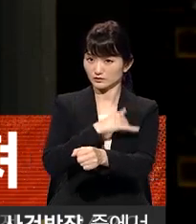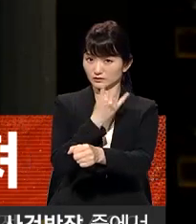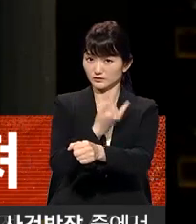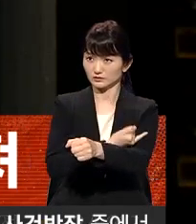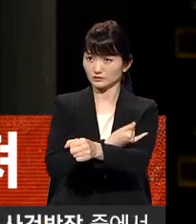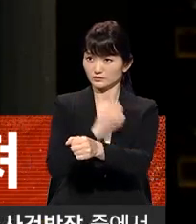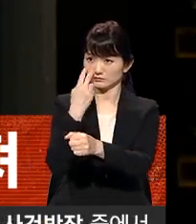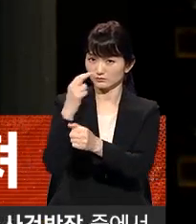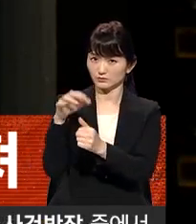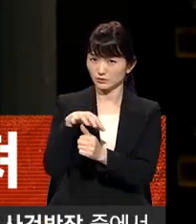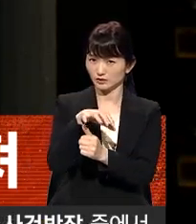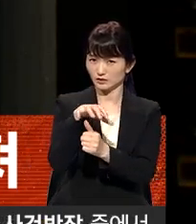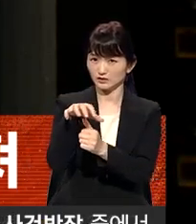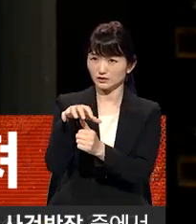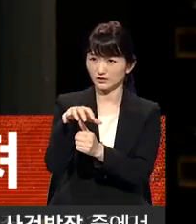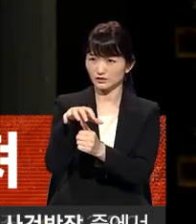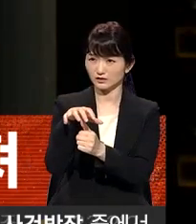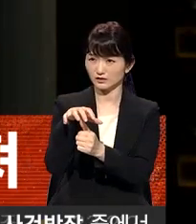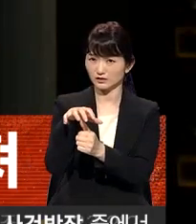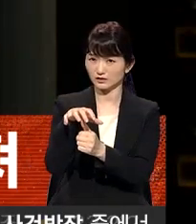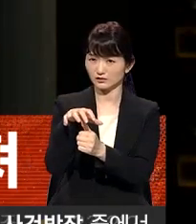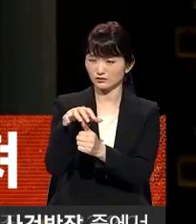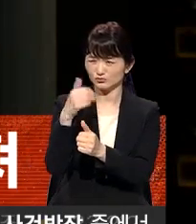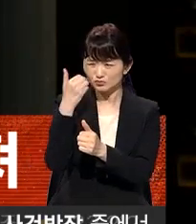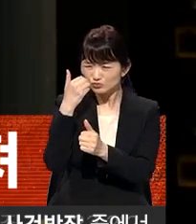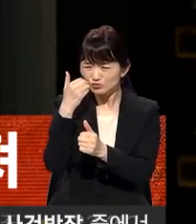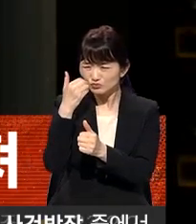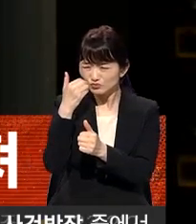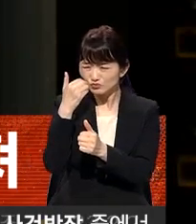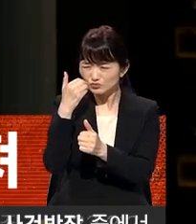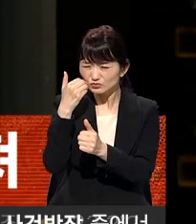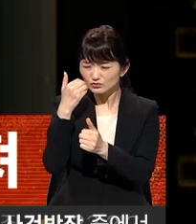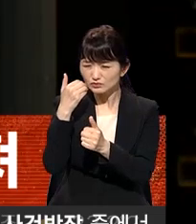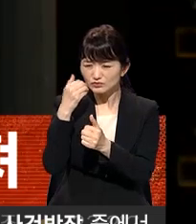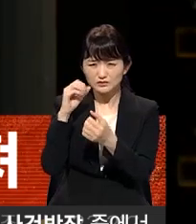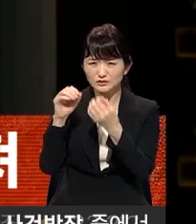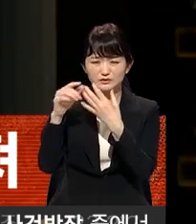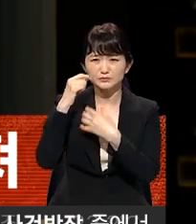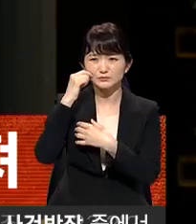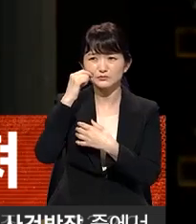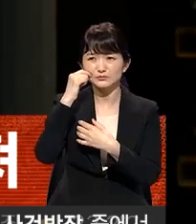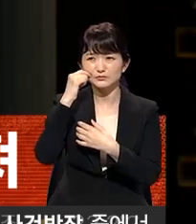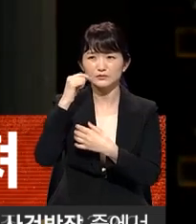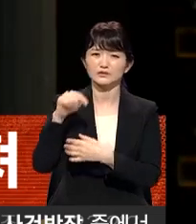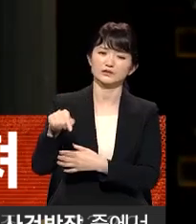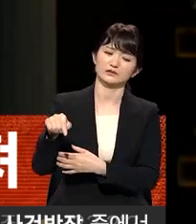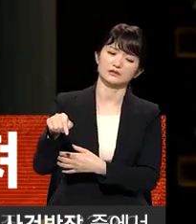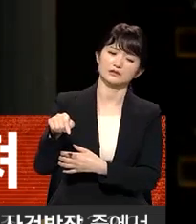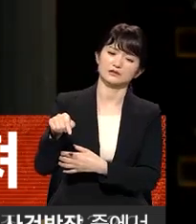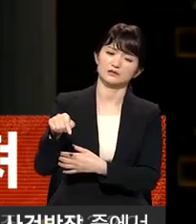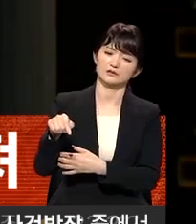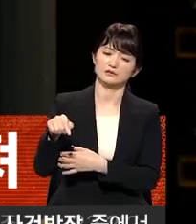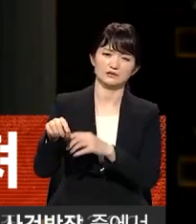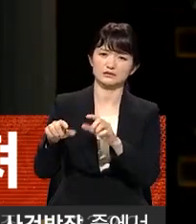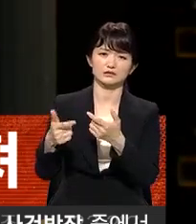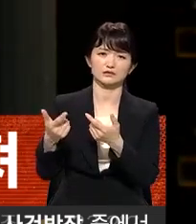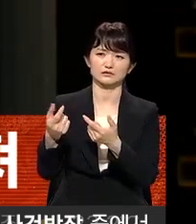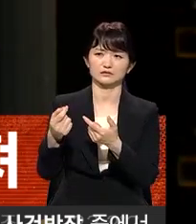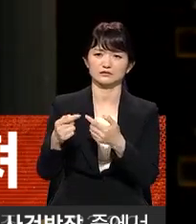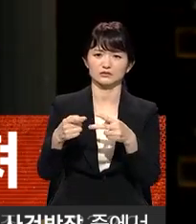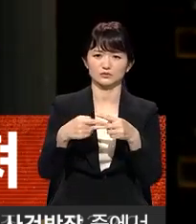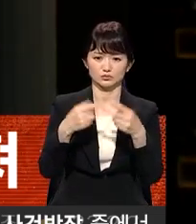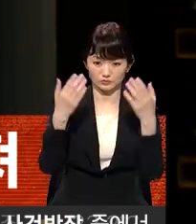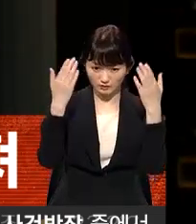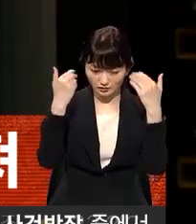거를 보호해야 되니까 뭐 정확히 얘기할 수 없어 이럴 계재는 이미 좀 넘어간 거 같은데 더군다